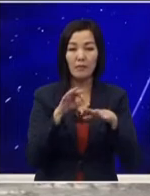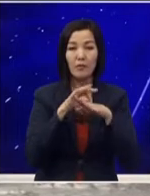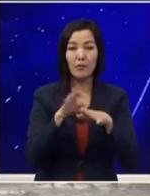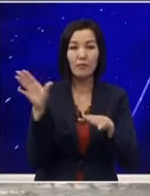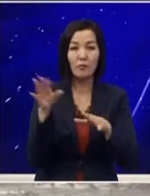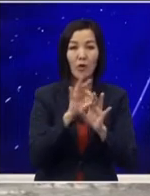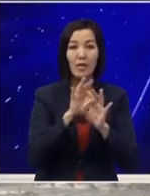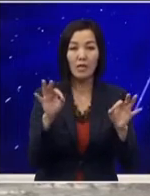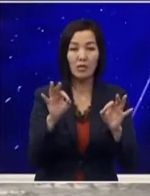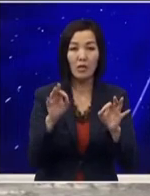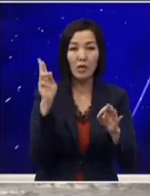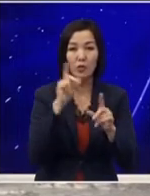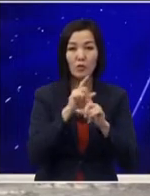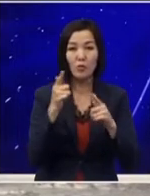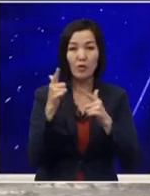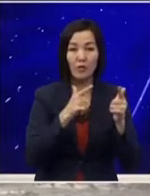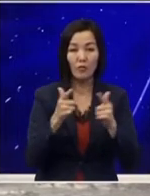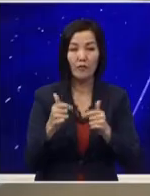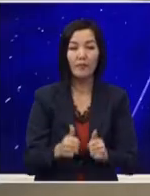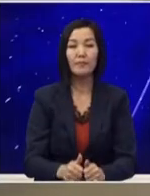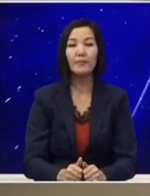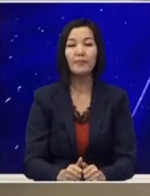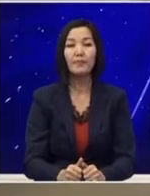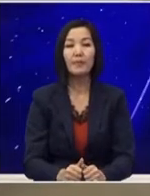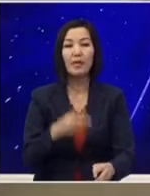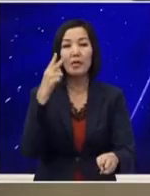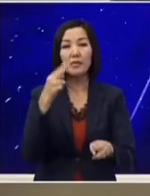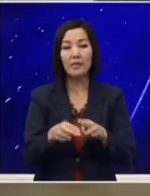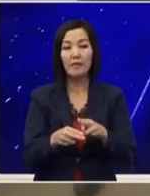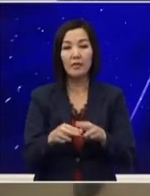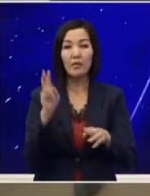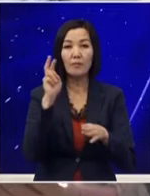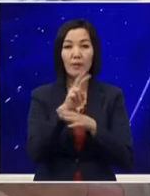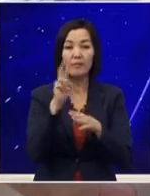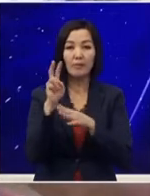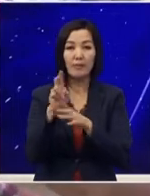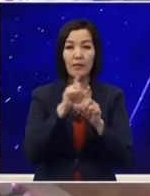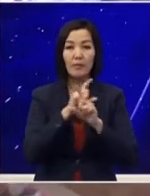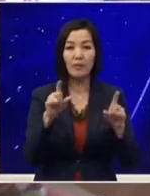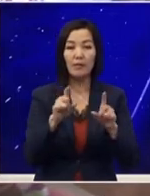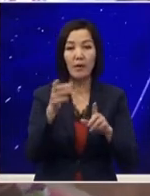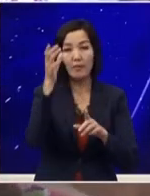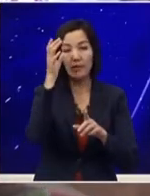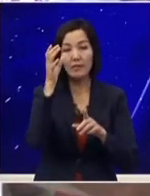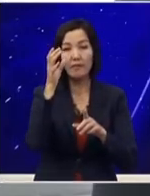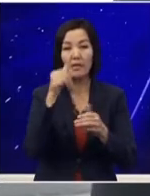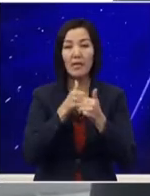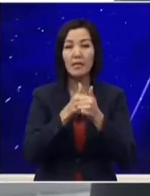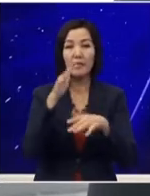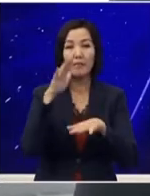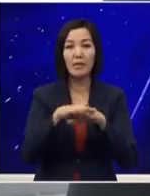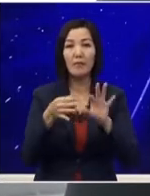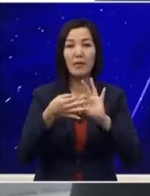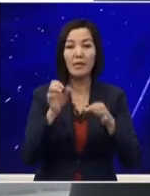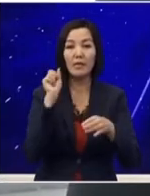прошло отлично. Школа готова к приему детей. Завершая свой объезд, по названным учреждениям образования заместитель акима дал